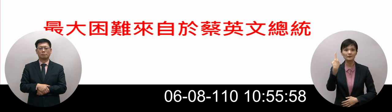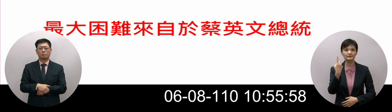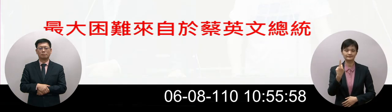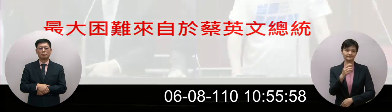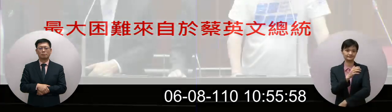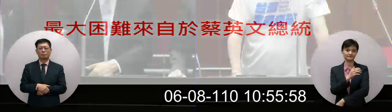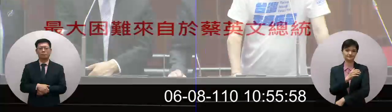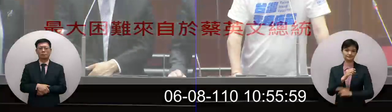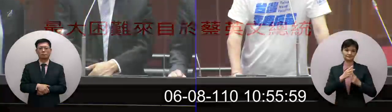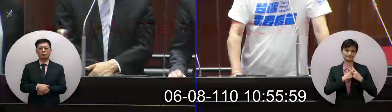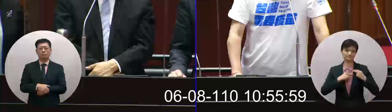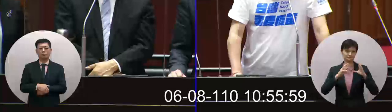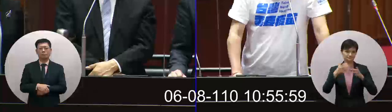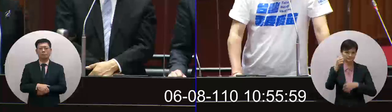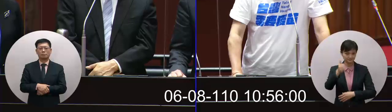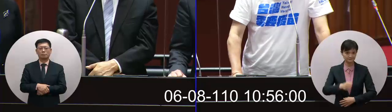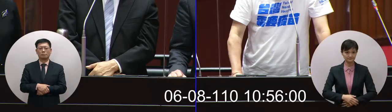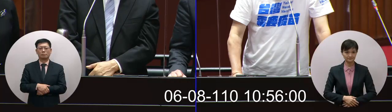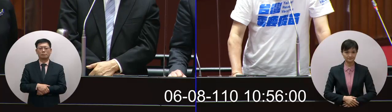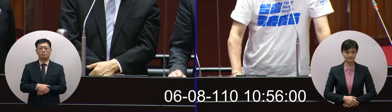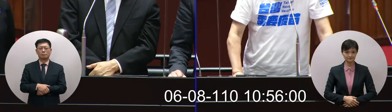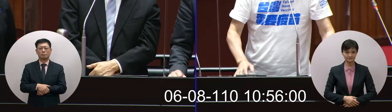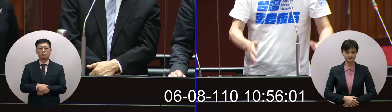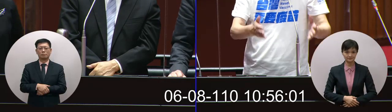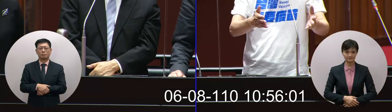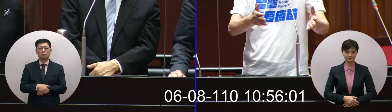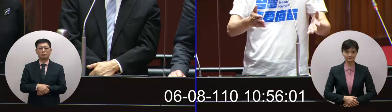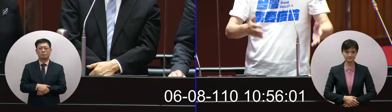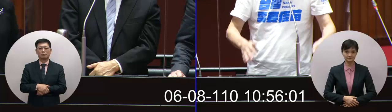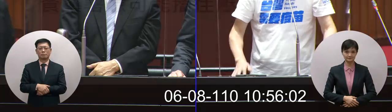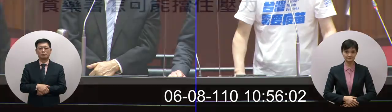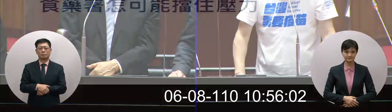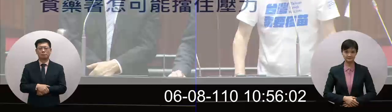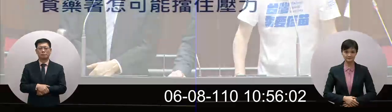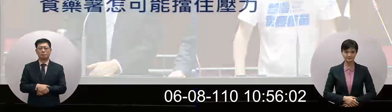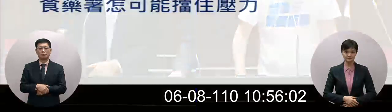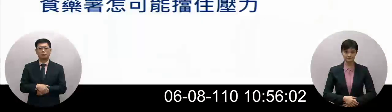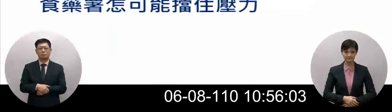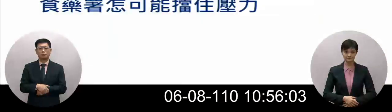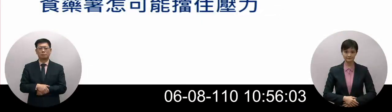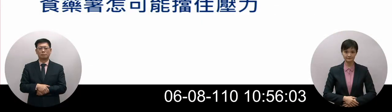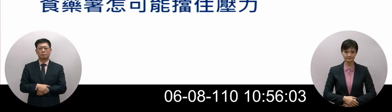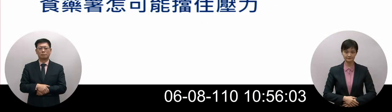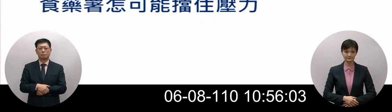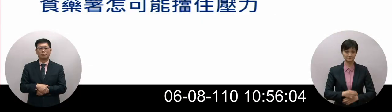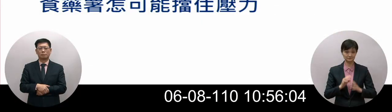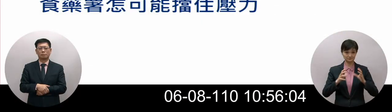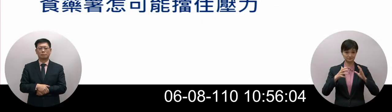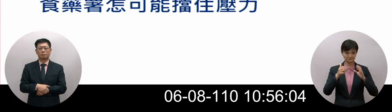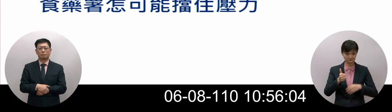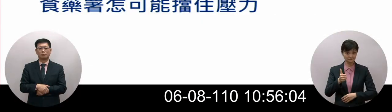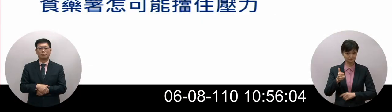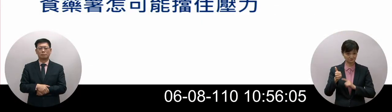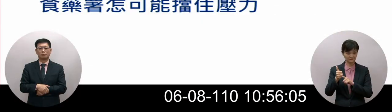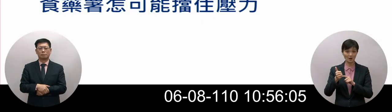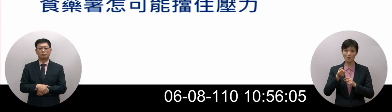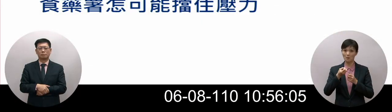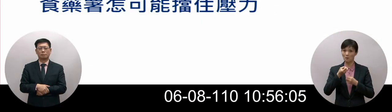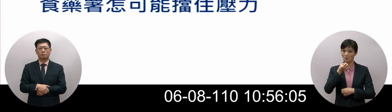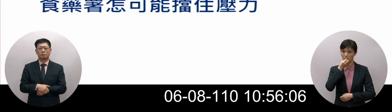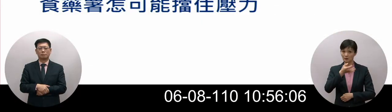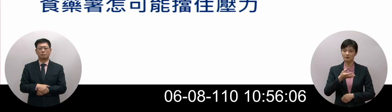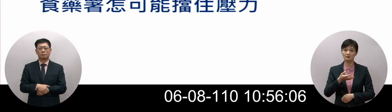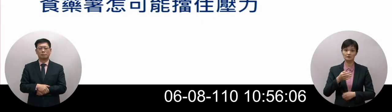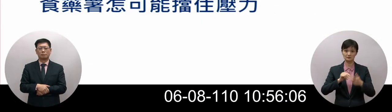后。”蔡总统影响了他，这是这个院士长。蔡总统都说七月底要打国产疫